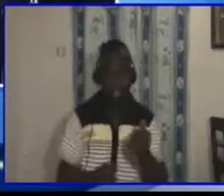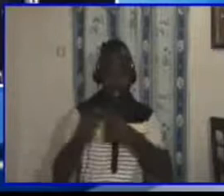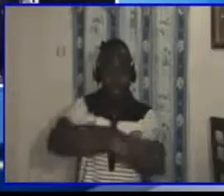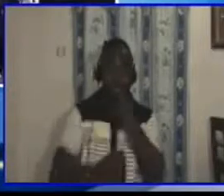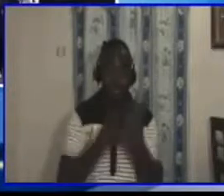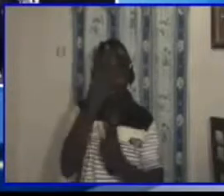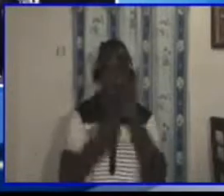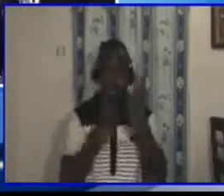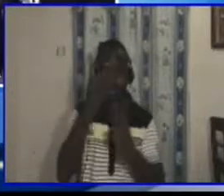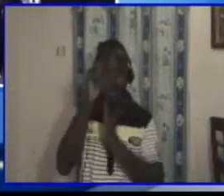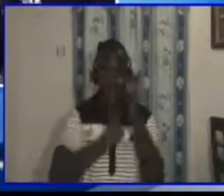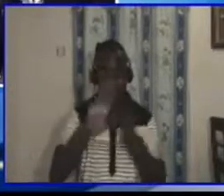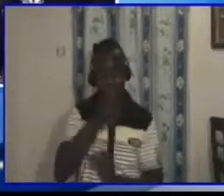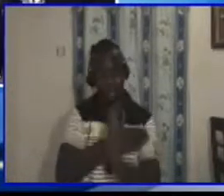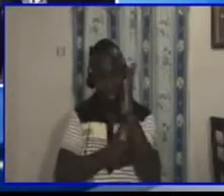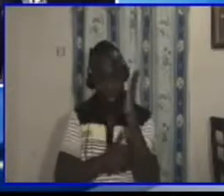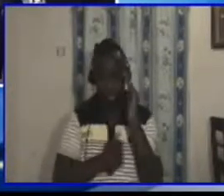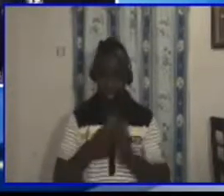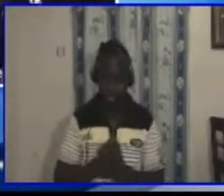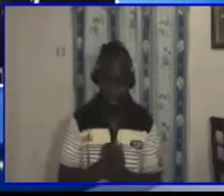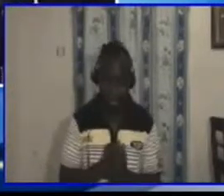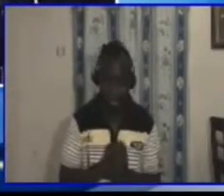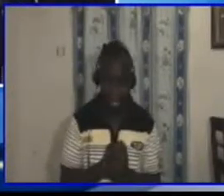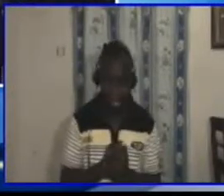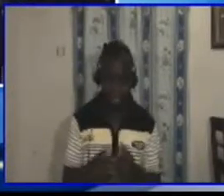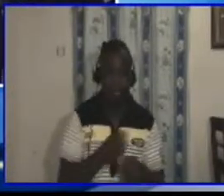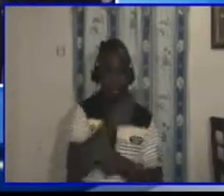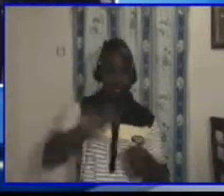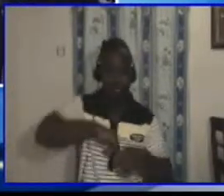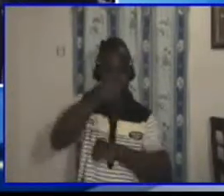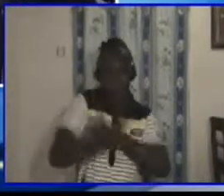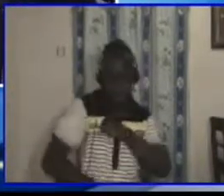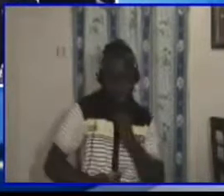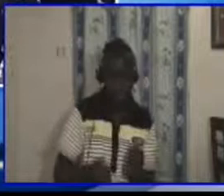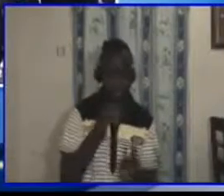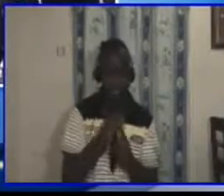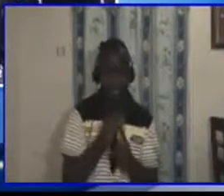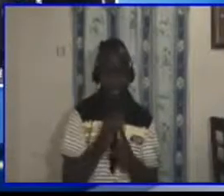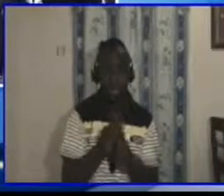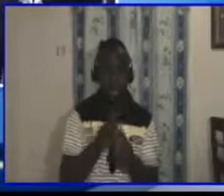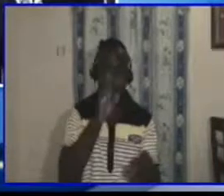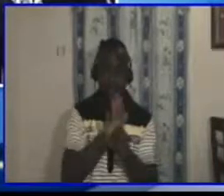non mancate il giorno della visitazione di dio